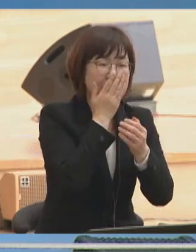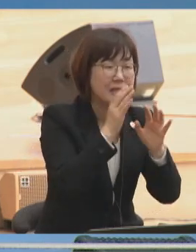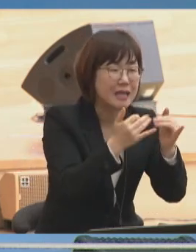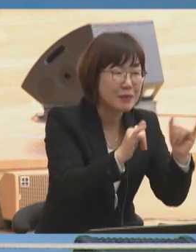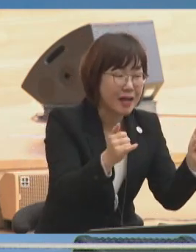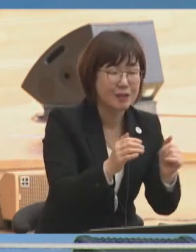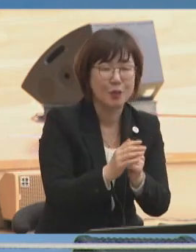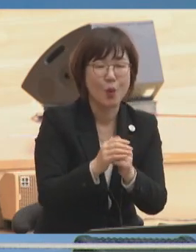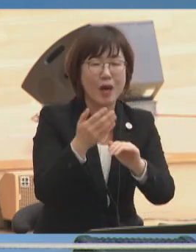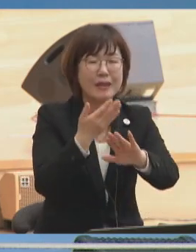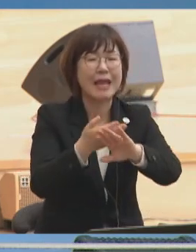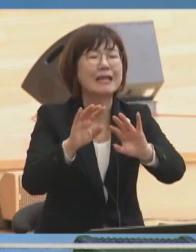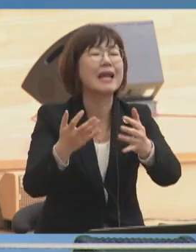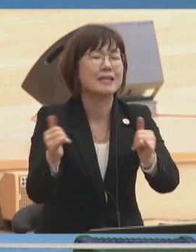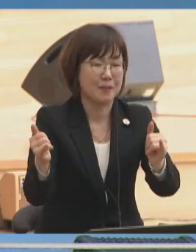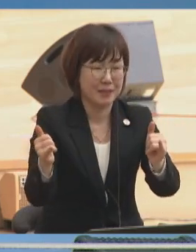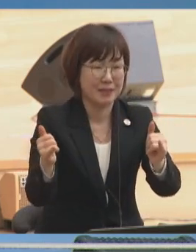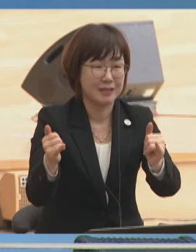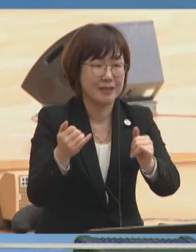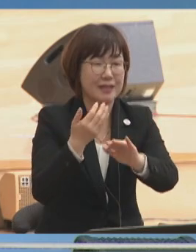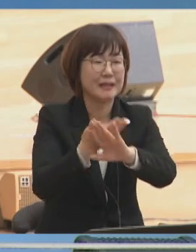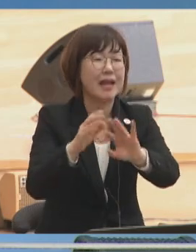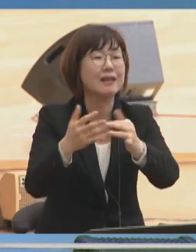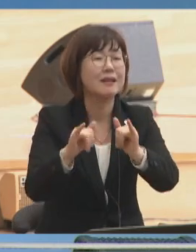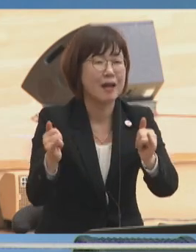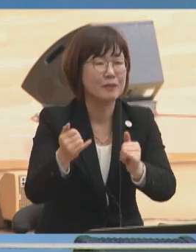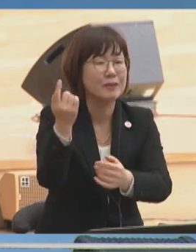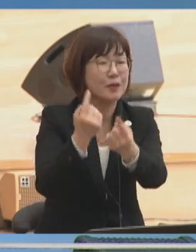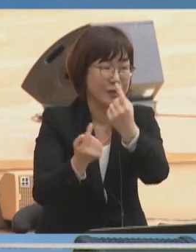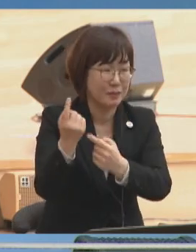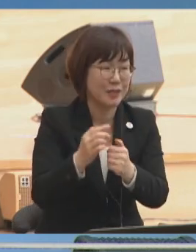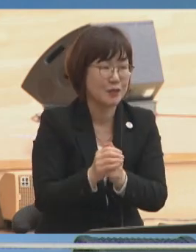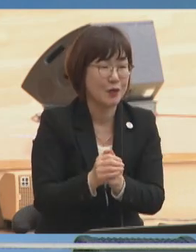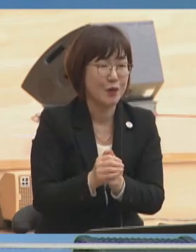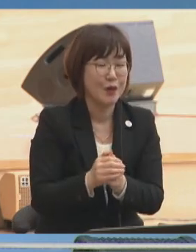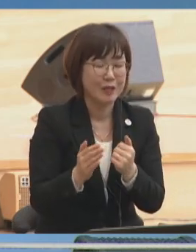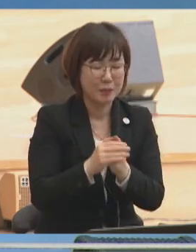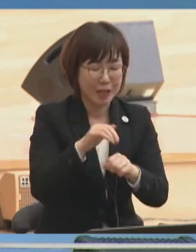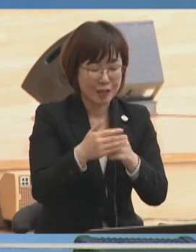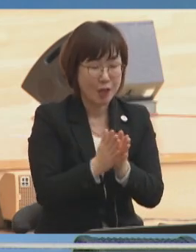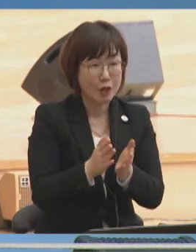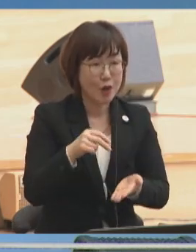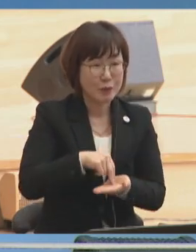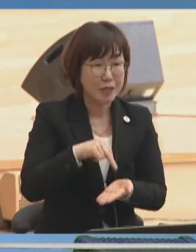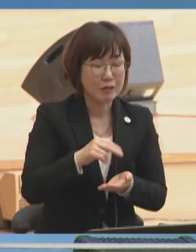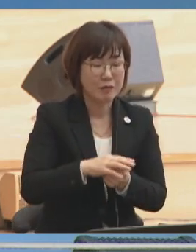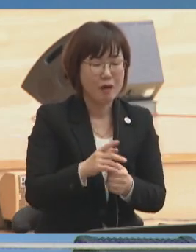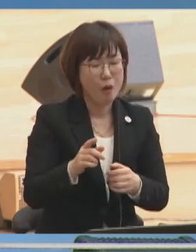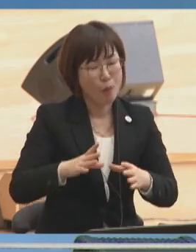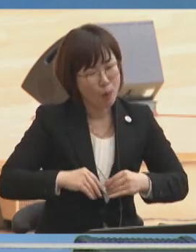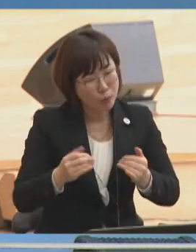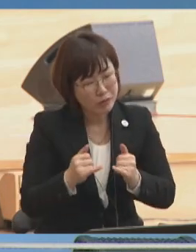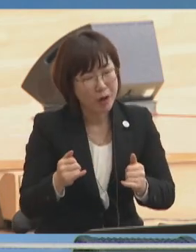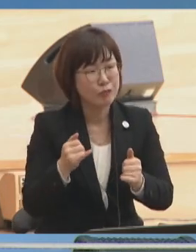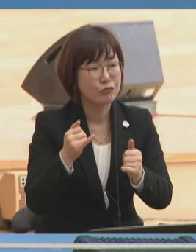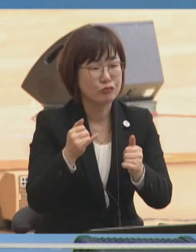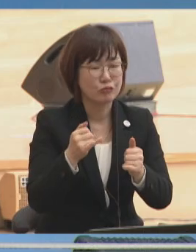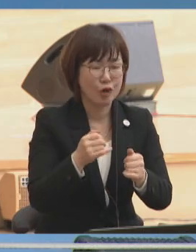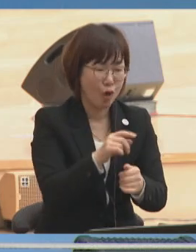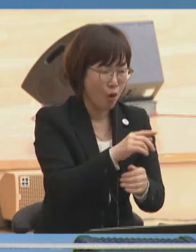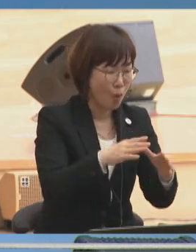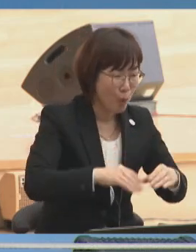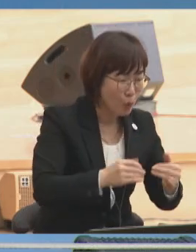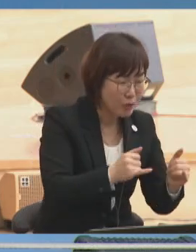거예요. 자, 왜 성경이 우리가 생각하기에는 허기진 사람들에게 먹이신 이